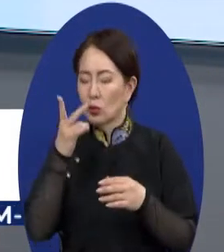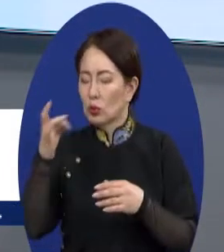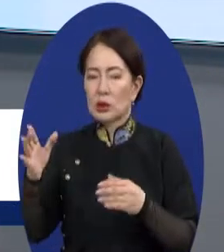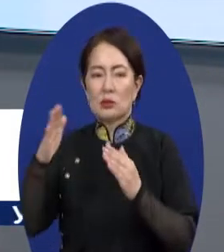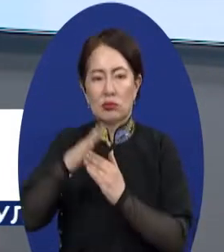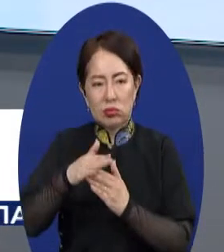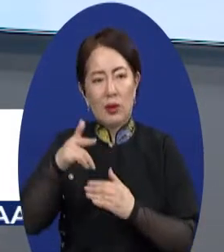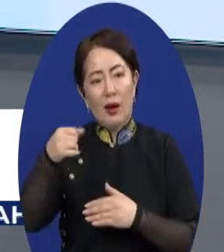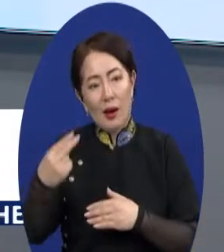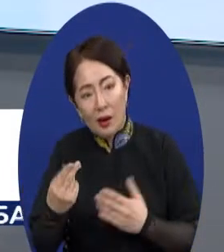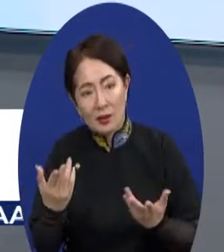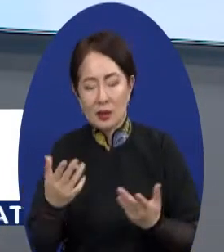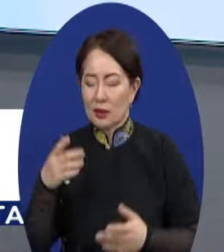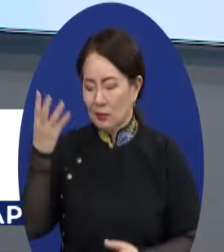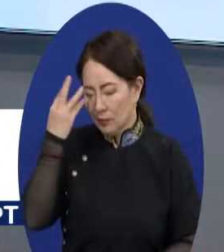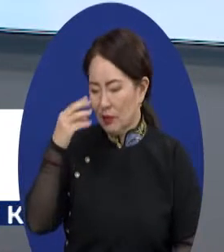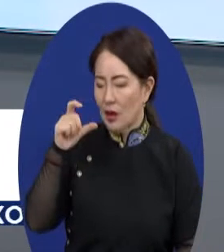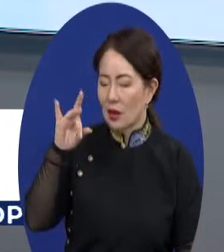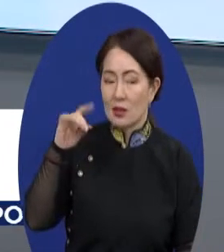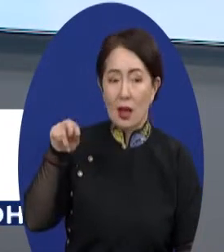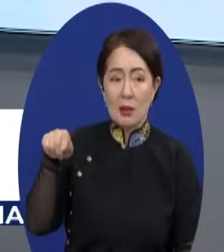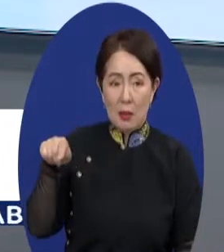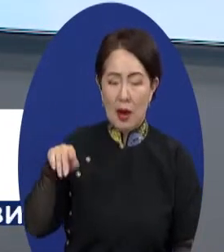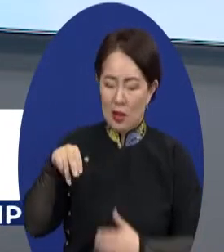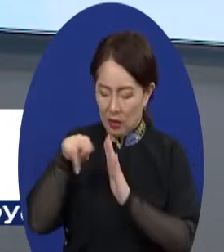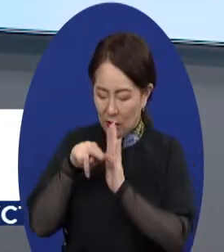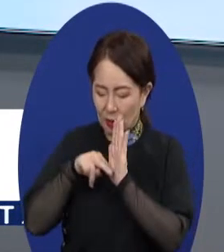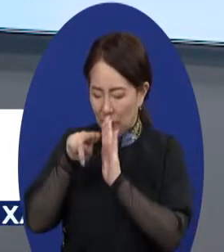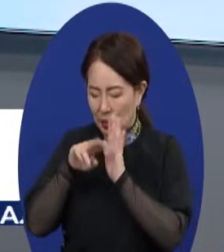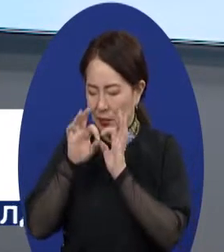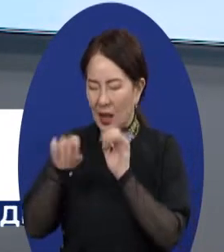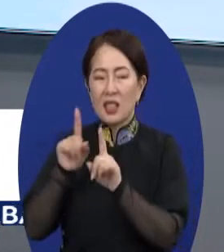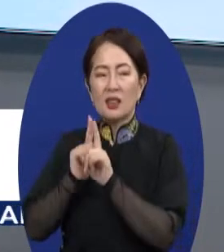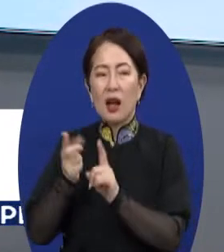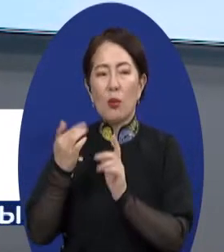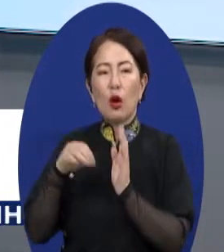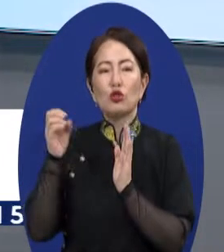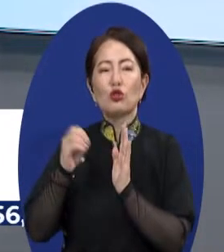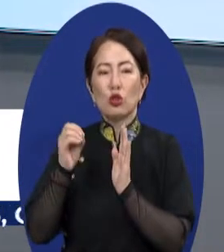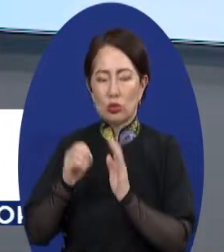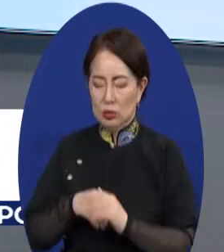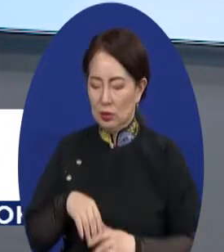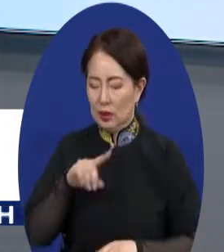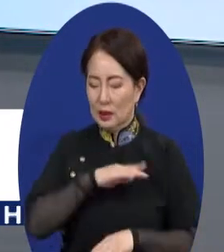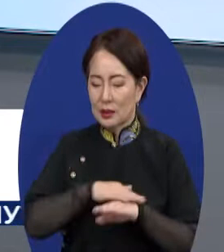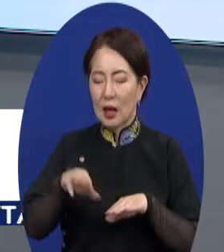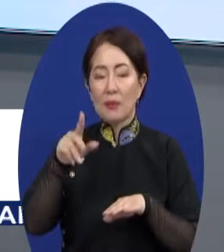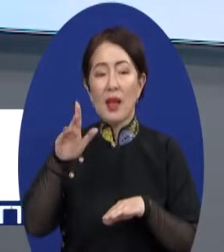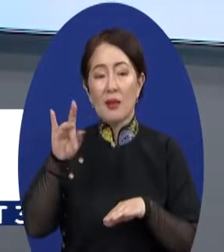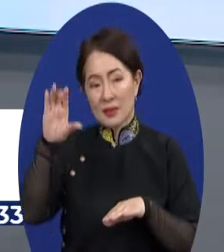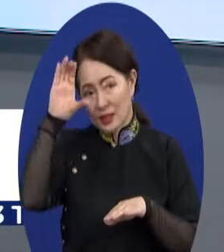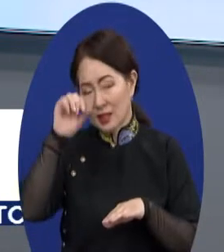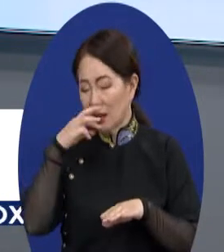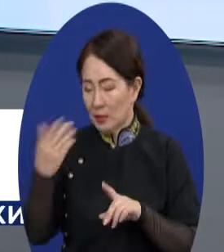тодорхой хэмжээнд гацах хэв бодит эрсдэл байгаа учраас халдвар хамгааллын дэглэмийг бол сайтар баримтлах ёстой гэсэн ийм байр суурийг зам тээвэр хөгжлийн сайд илэрхийлсэн байгаа. Ингээд